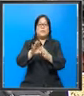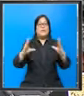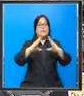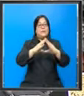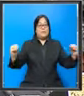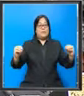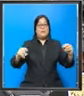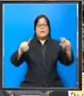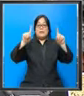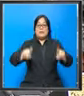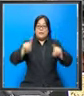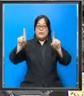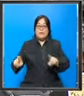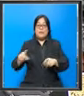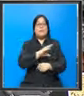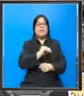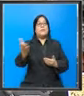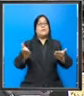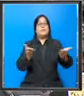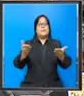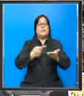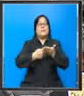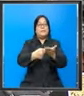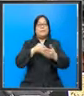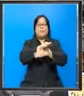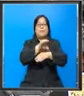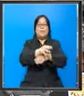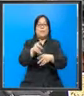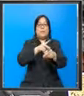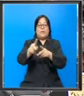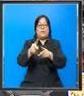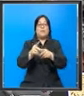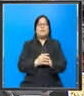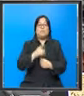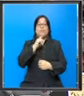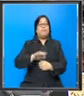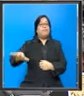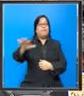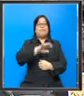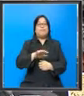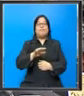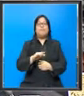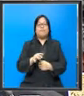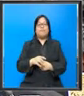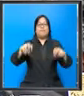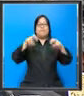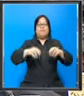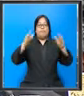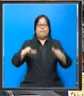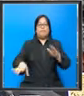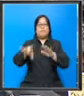penyelesaian pengujian dan primatan perundingan dan profesional yang kebanyakan adalah merupakan